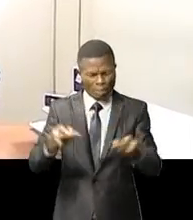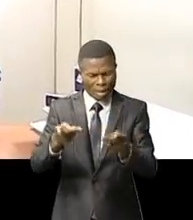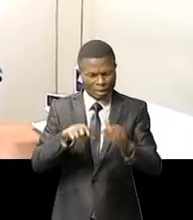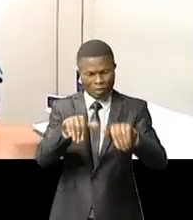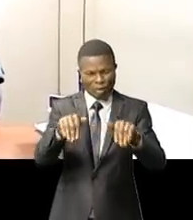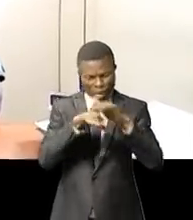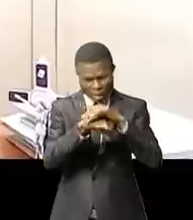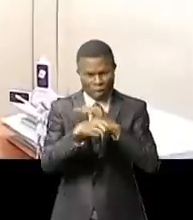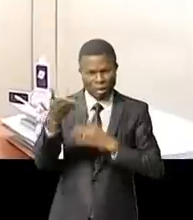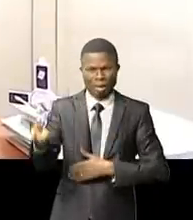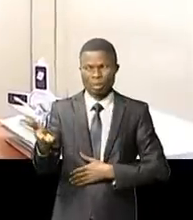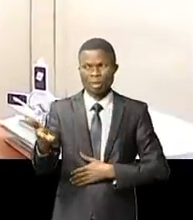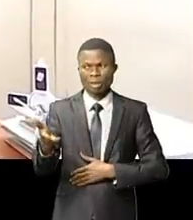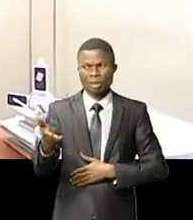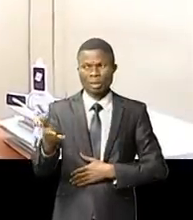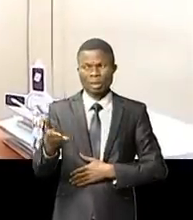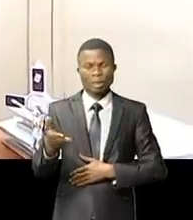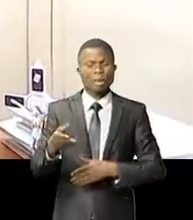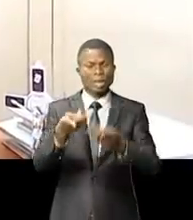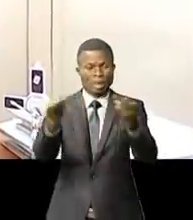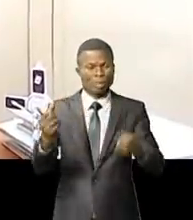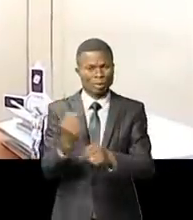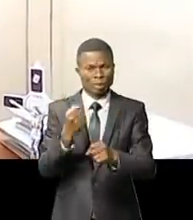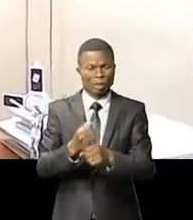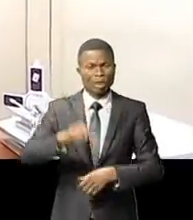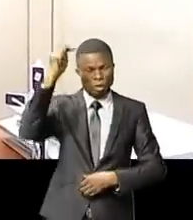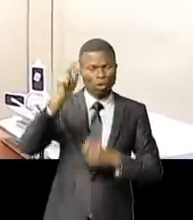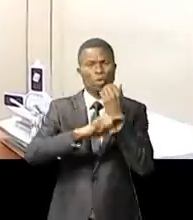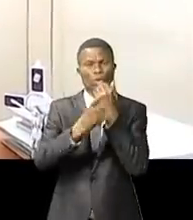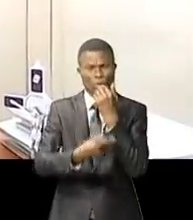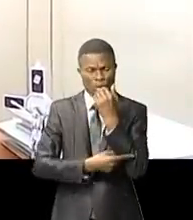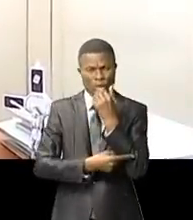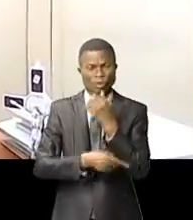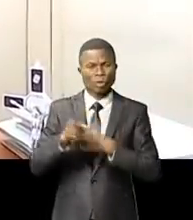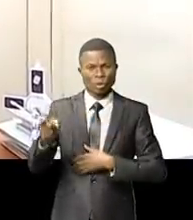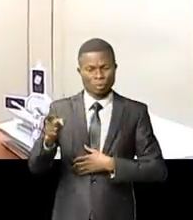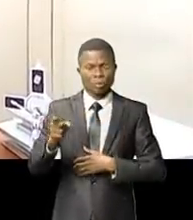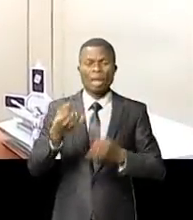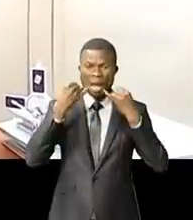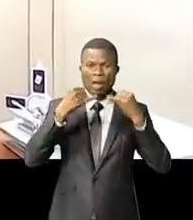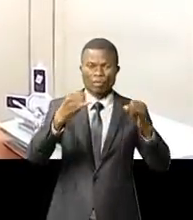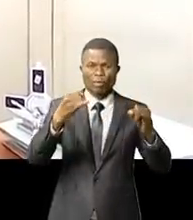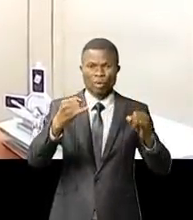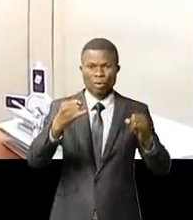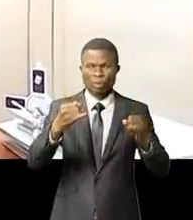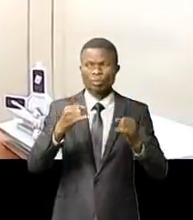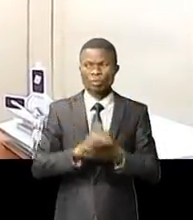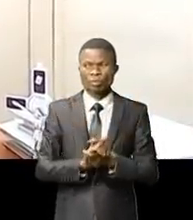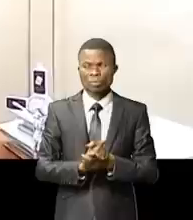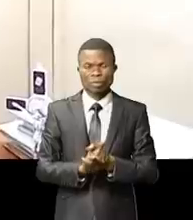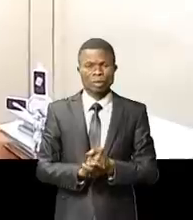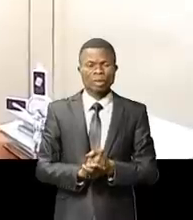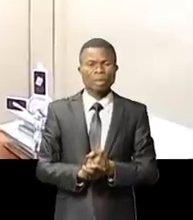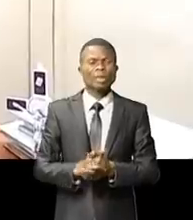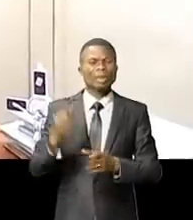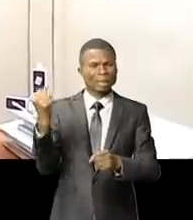retranchement. Le secteur opérationnel Nord Kivu, Sukola 2, informe la reprise